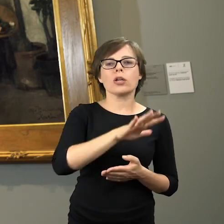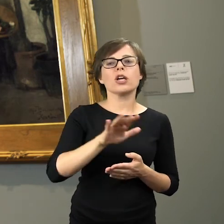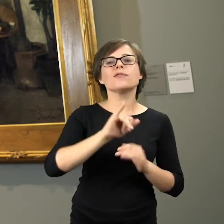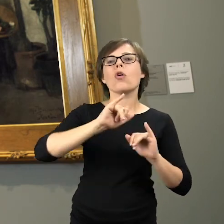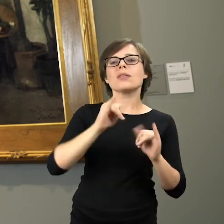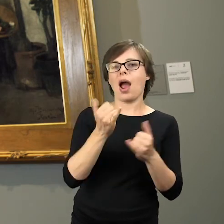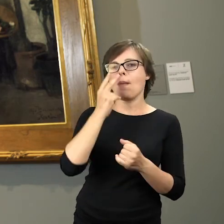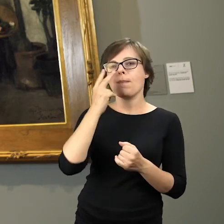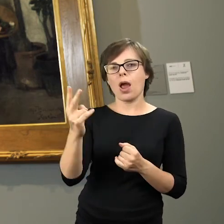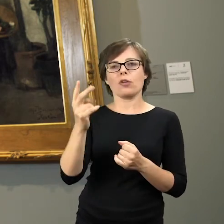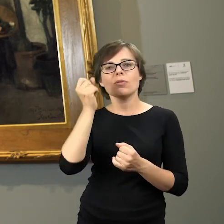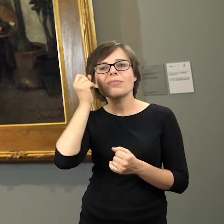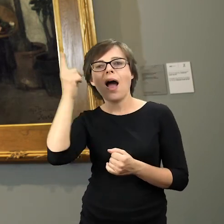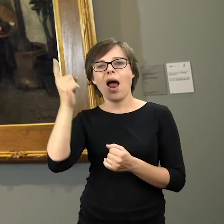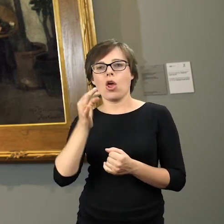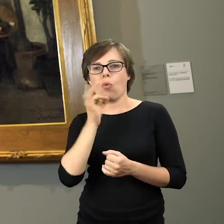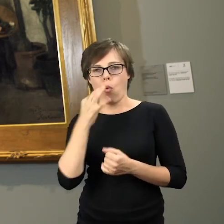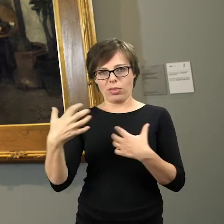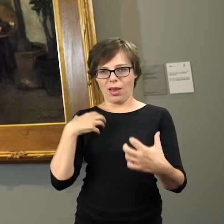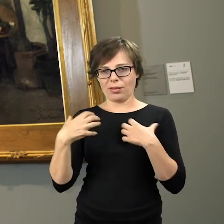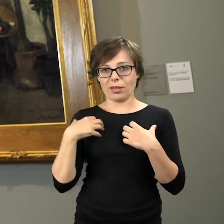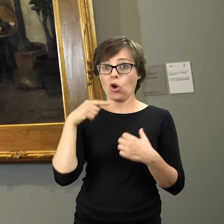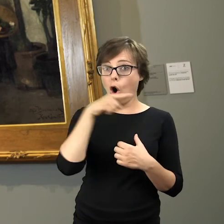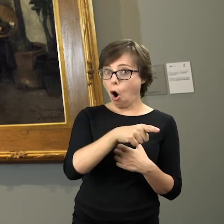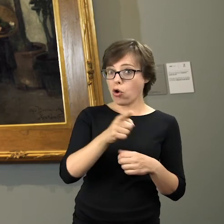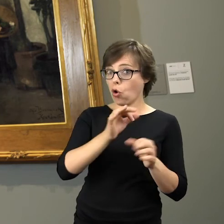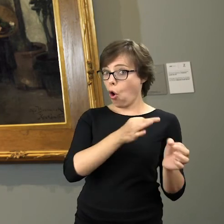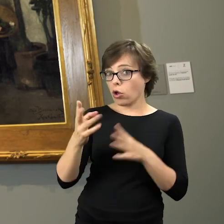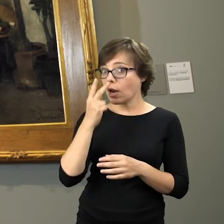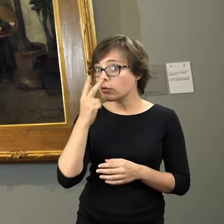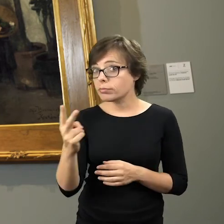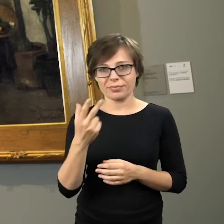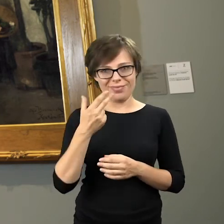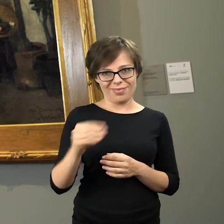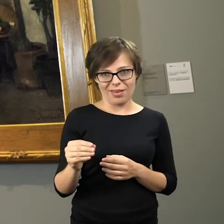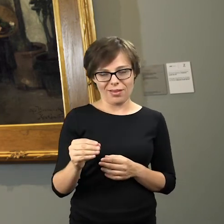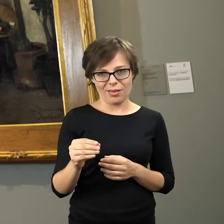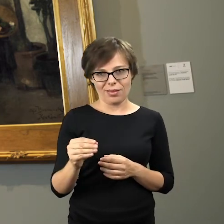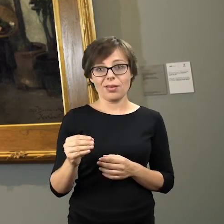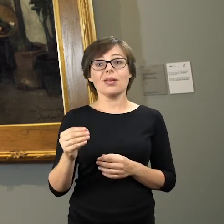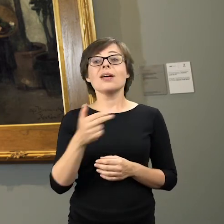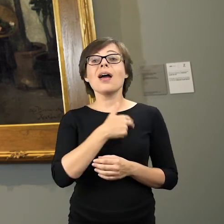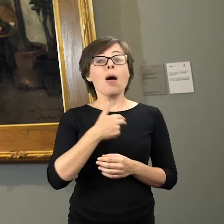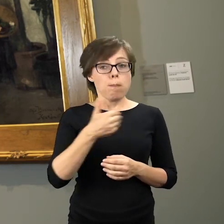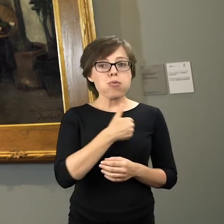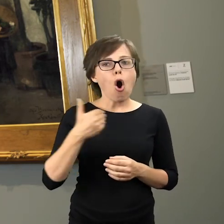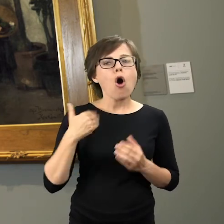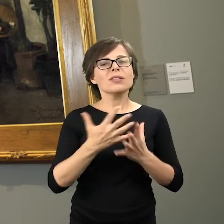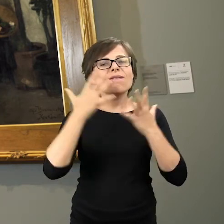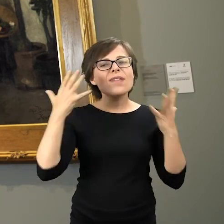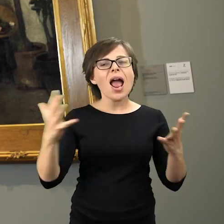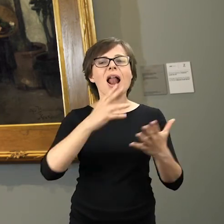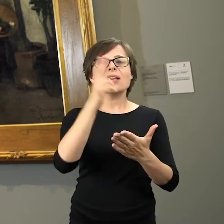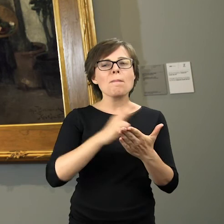nigdy nie odczuwało przez intuicję talentu w rozwijających się artystach. Nasze wielkie sławy malarskie dopiero za granicą